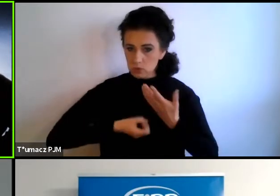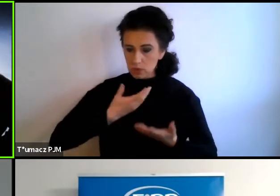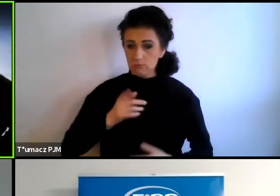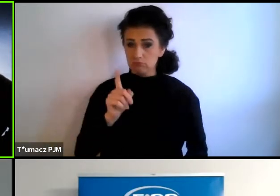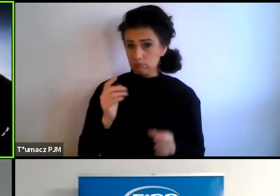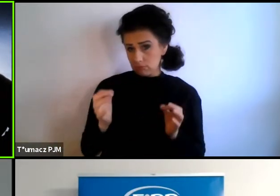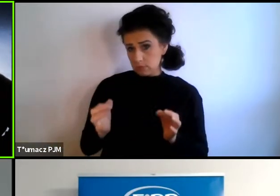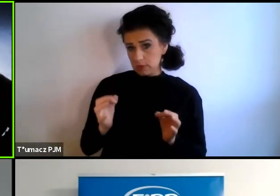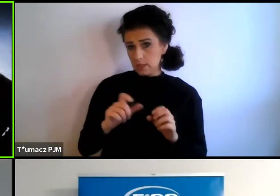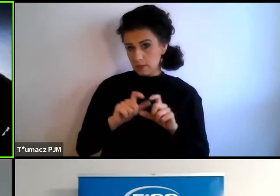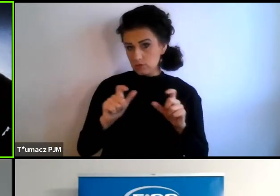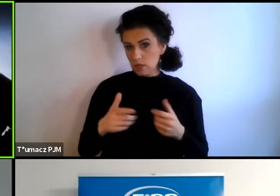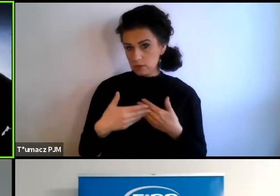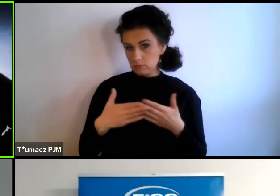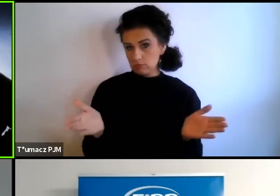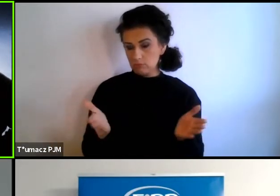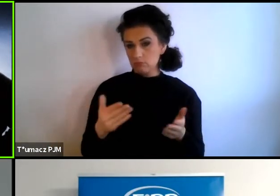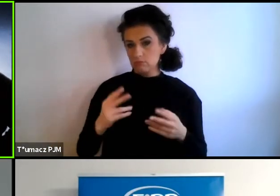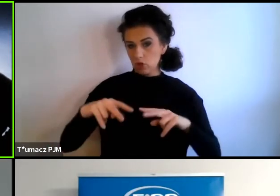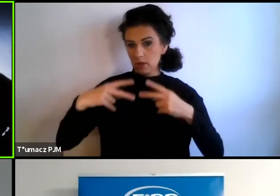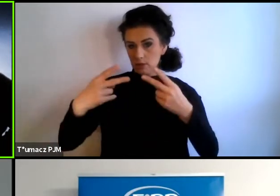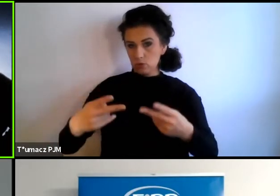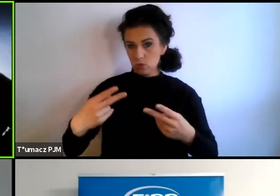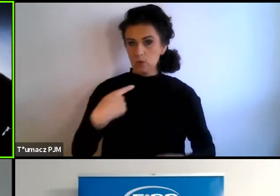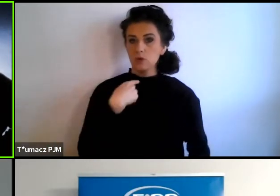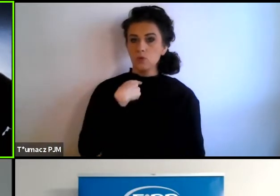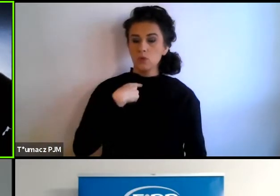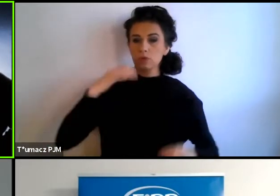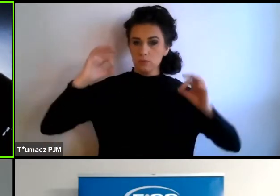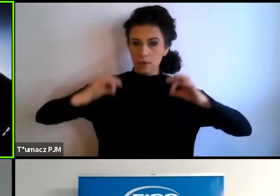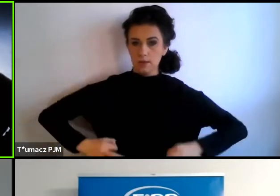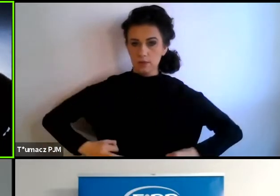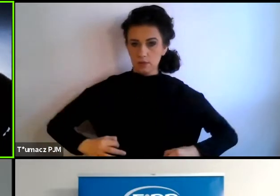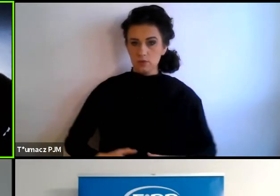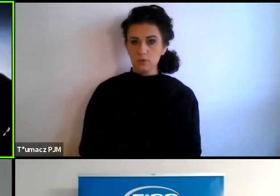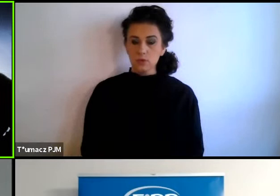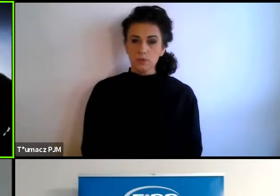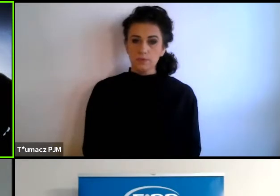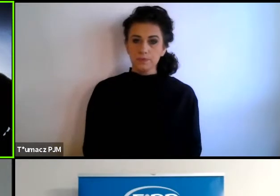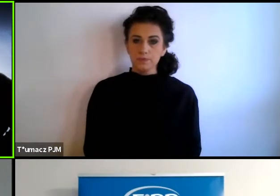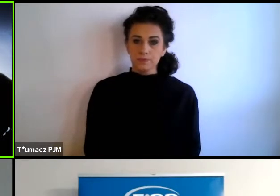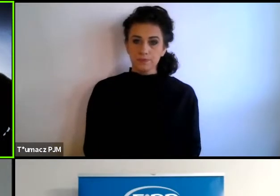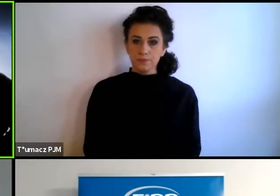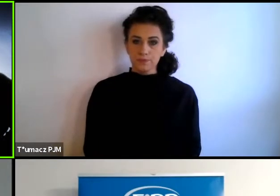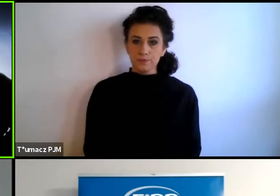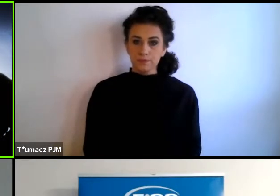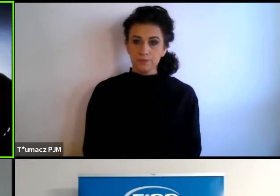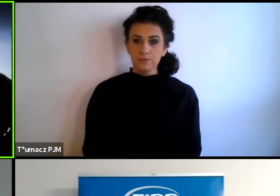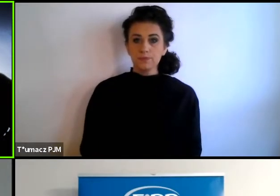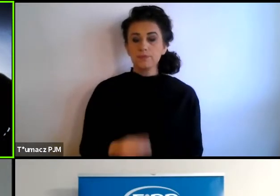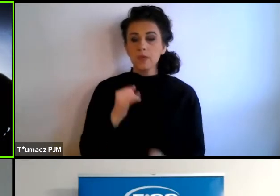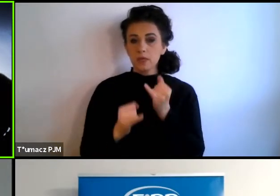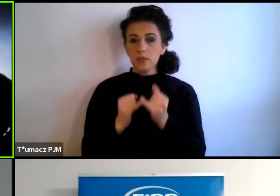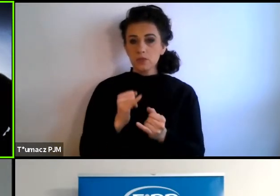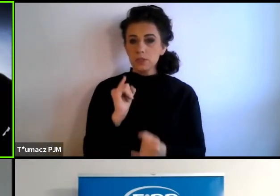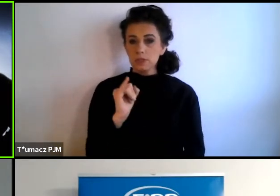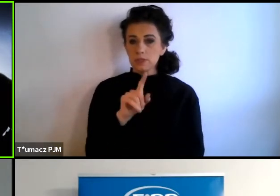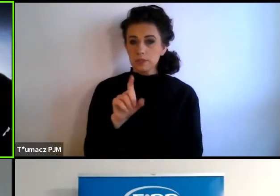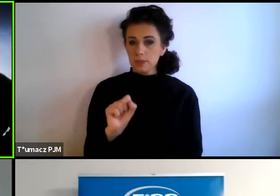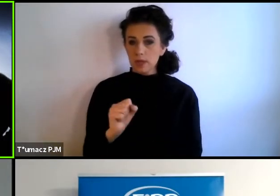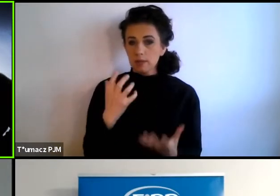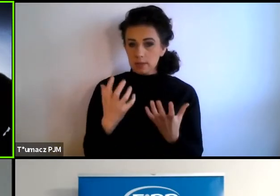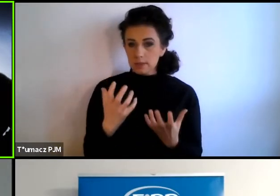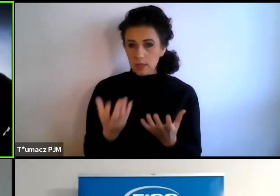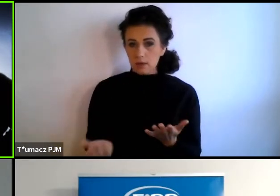głos Państwu. No i jeżeli Iza chciałaby uzupełnić coś w mojej wypowiedzi,